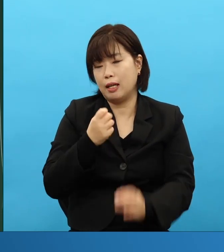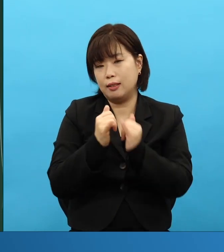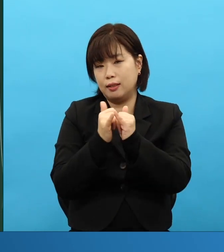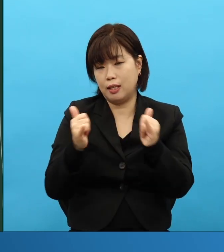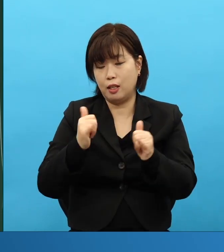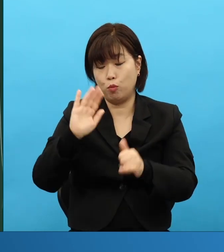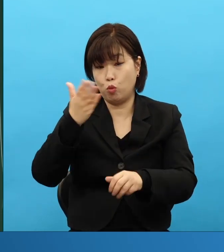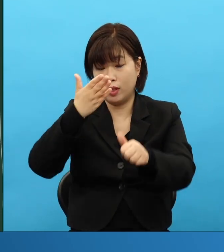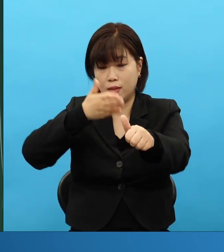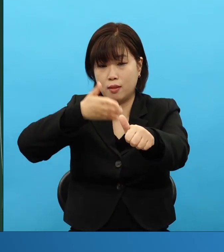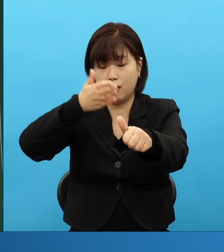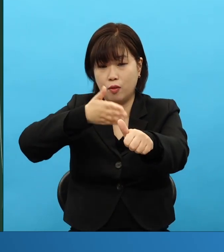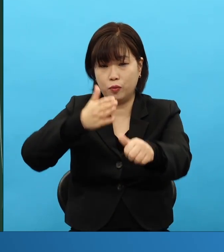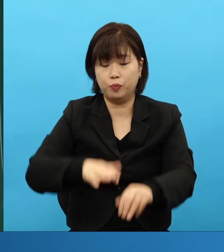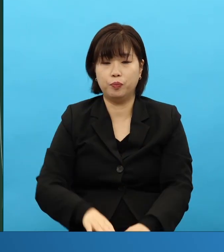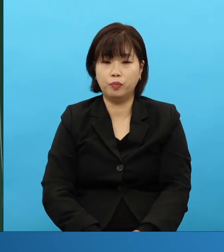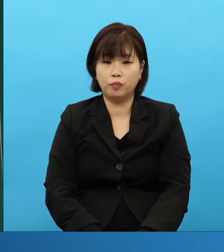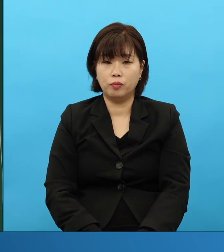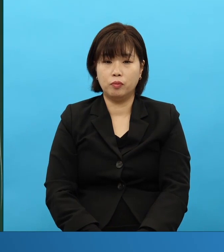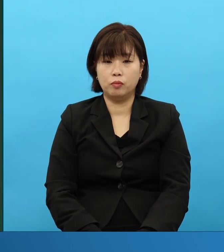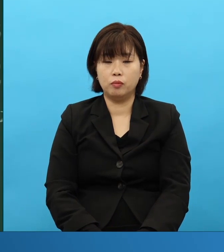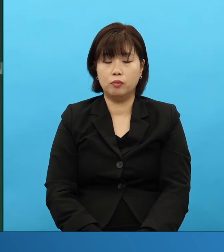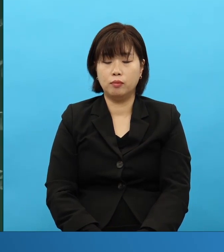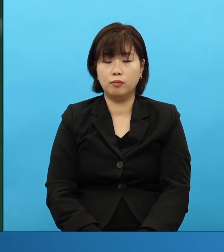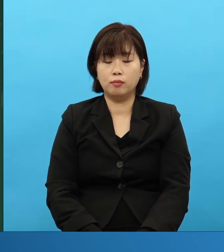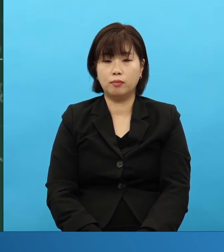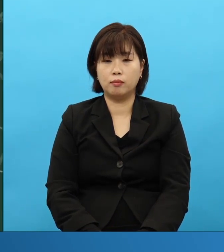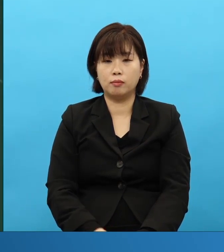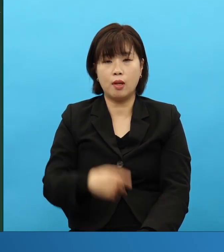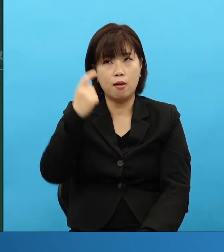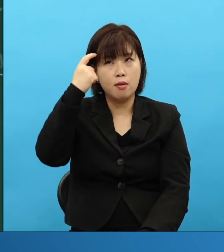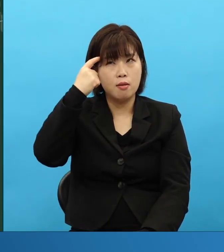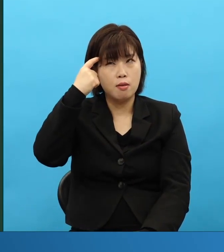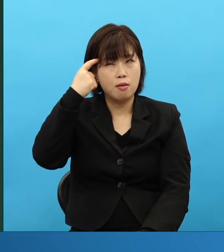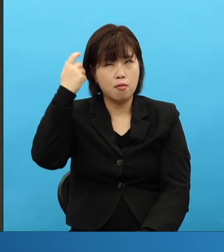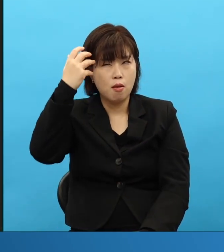렘넌트는 무엇부터 가까이 해야 될까요? And what must remnants have first?